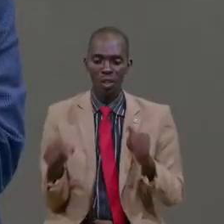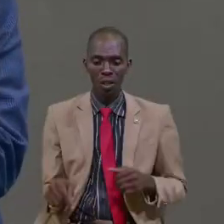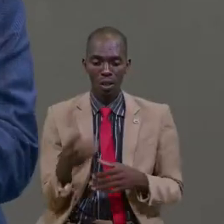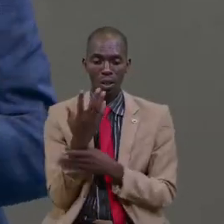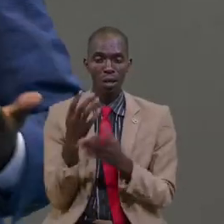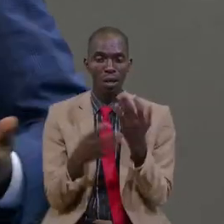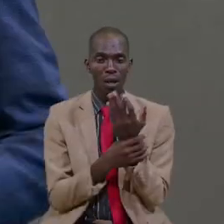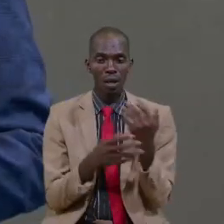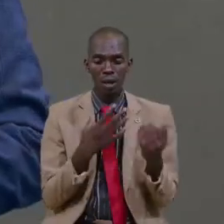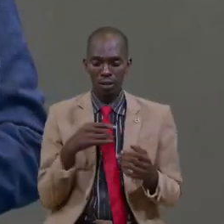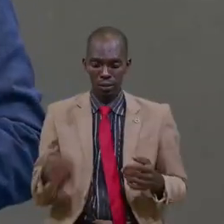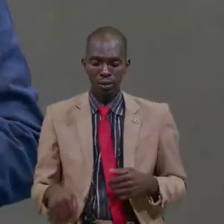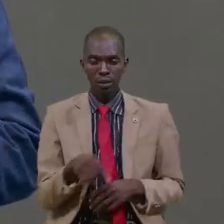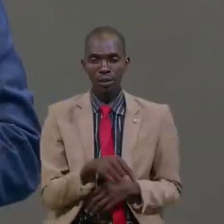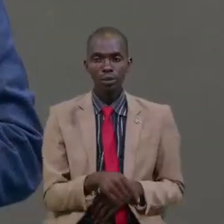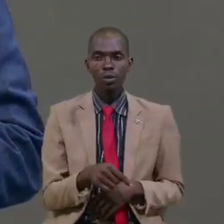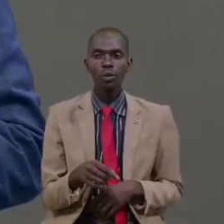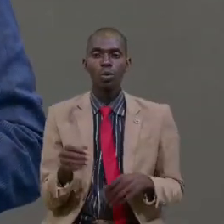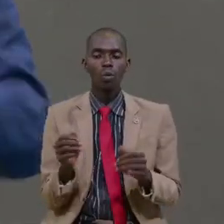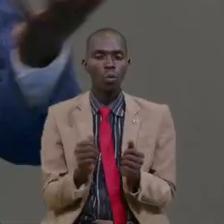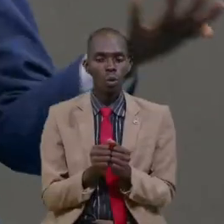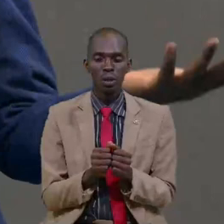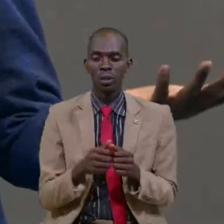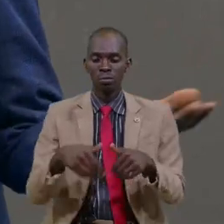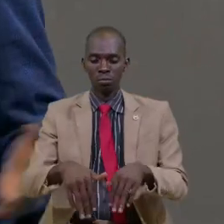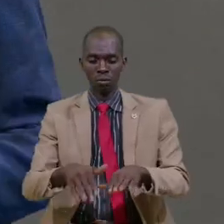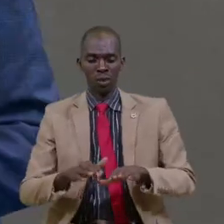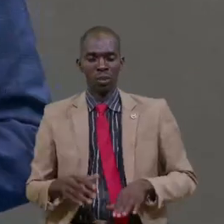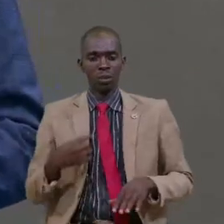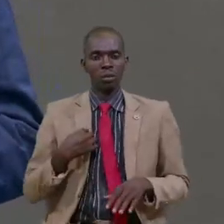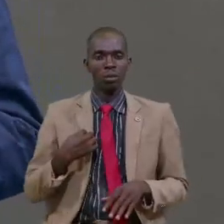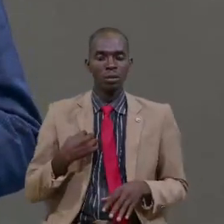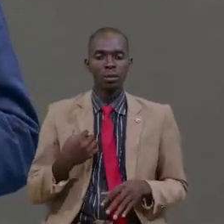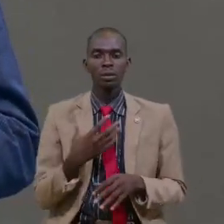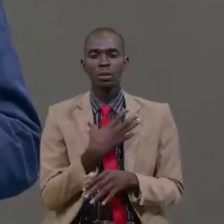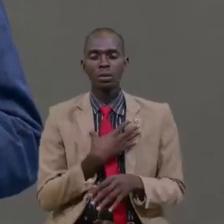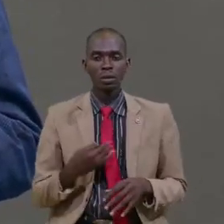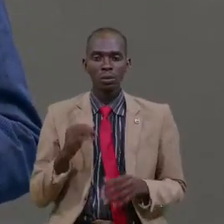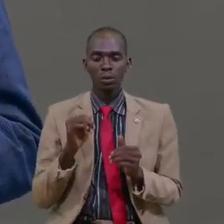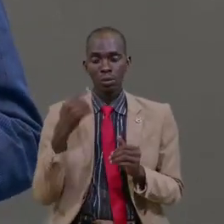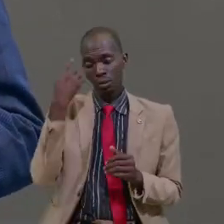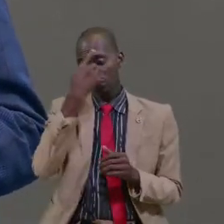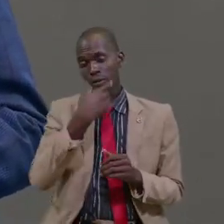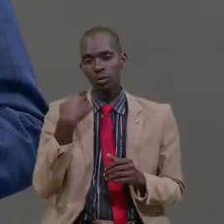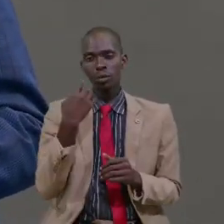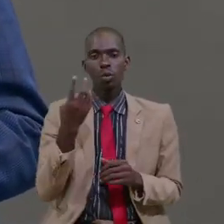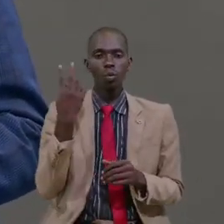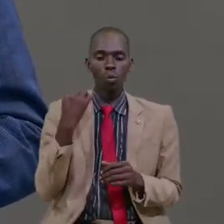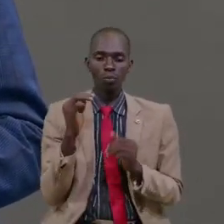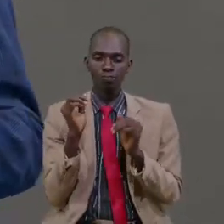Les pieds et les mains liés de bandes. Et le visage enveloppé d'un